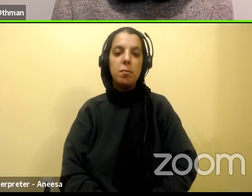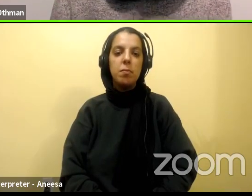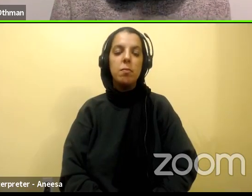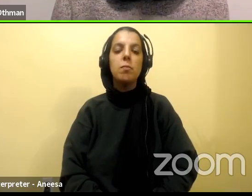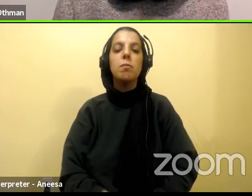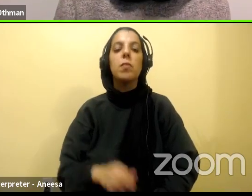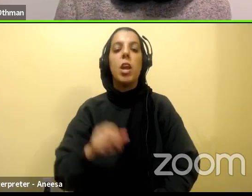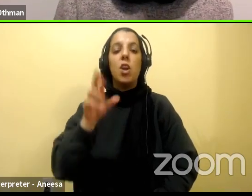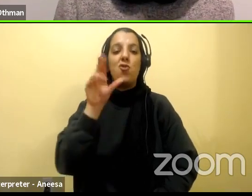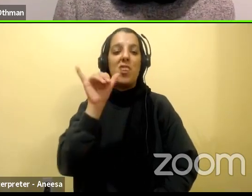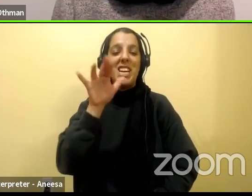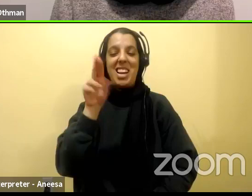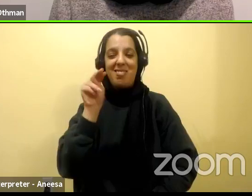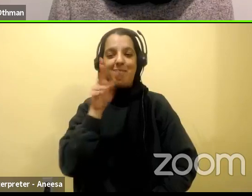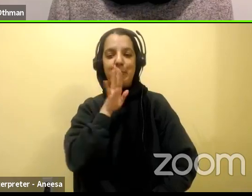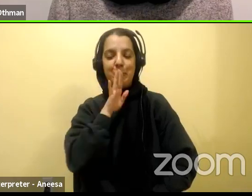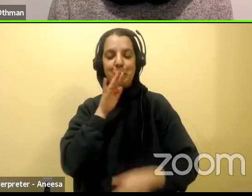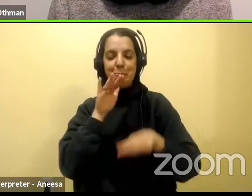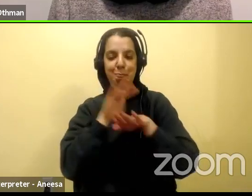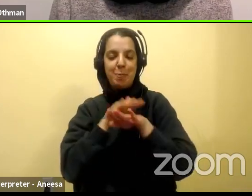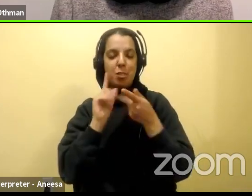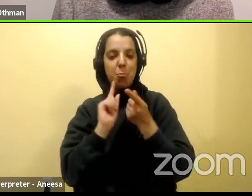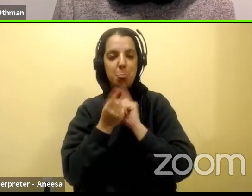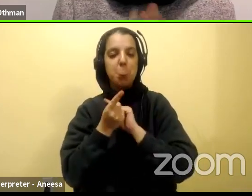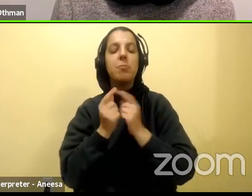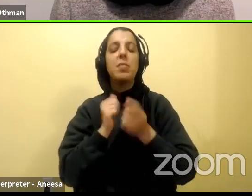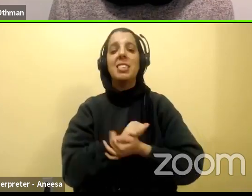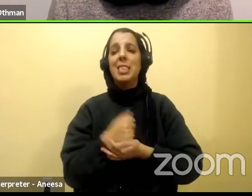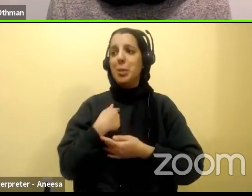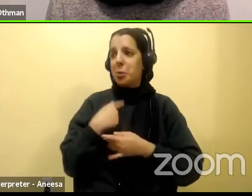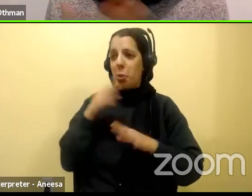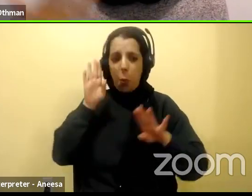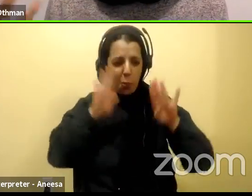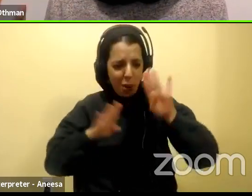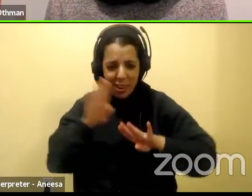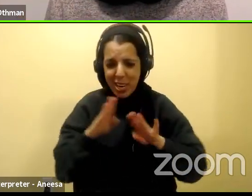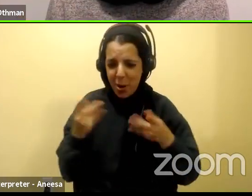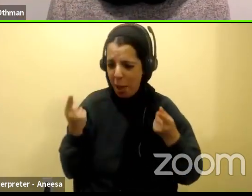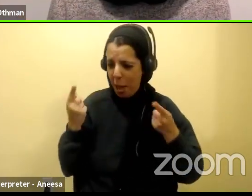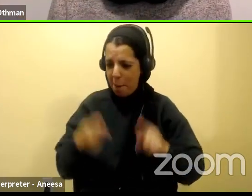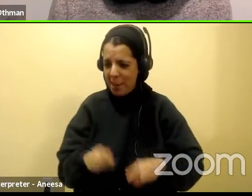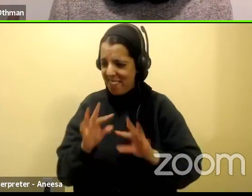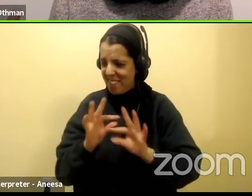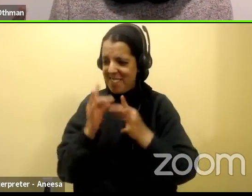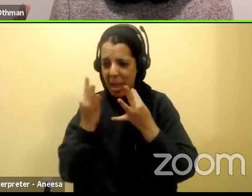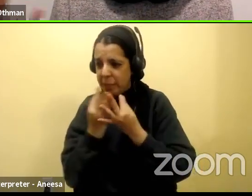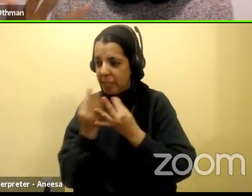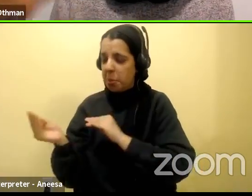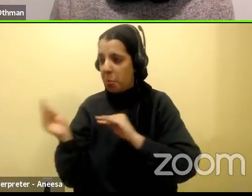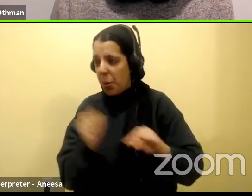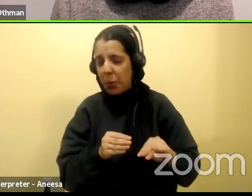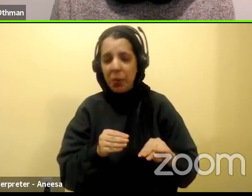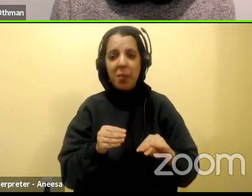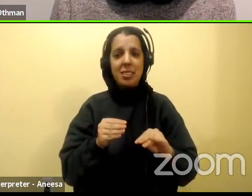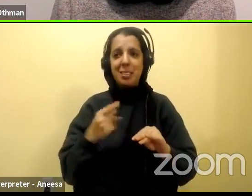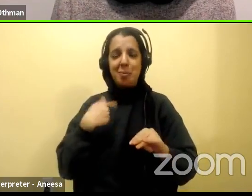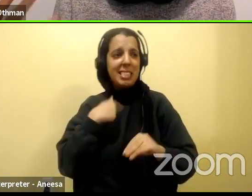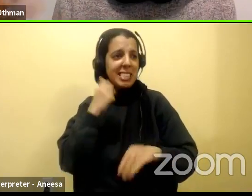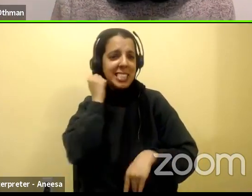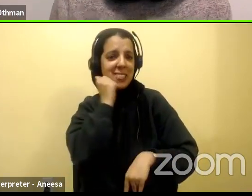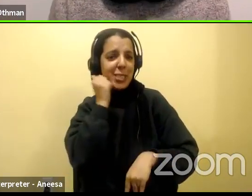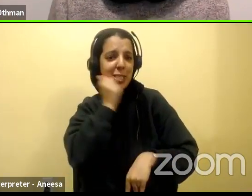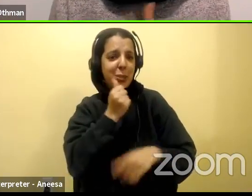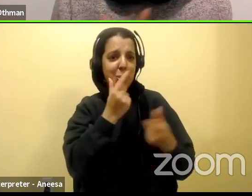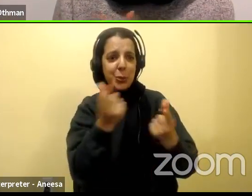So I was very worried about you know what was going to happen you know how am I going to be able to do my daily you